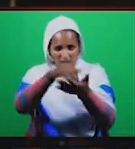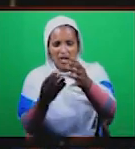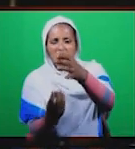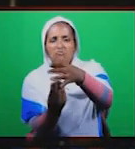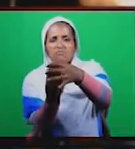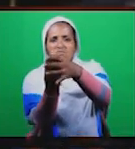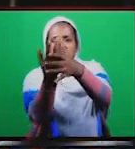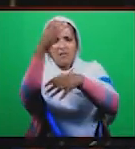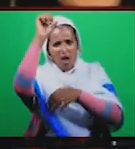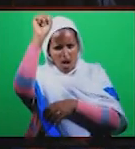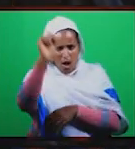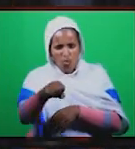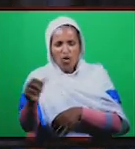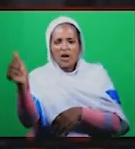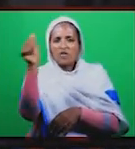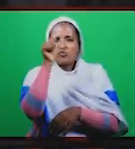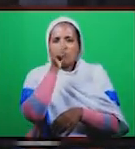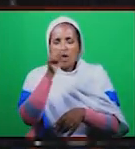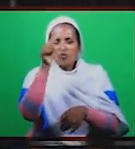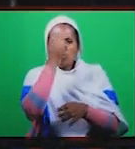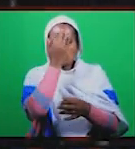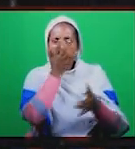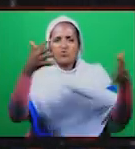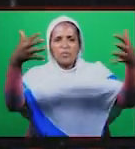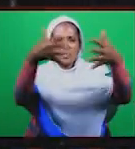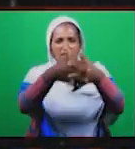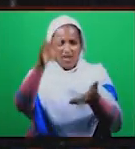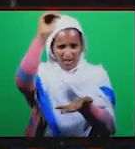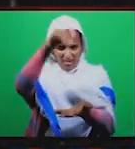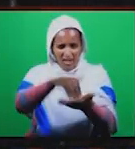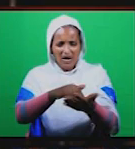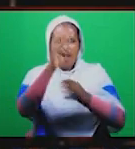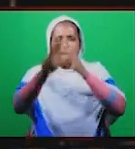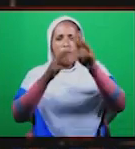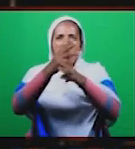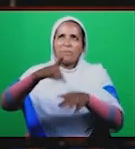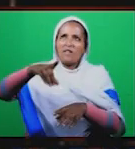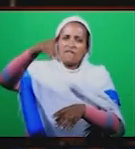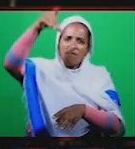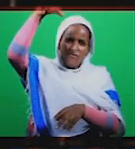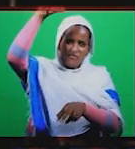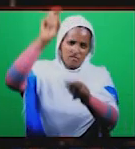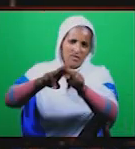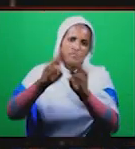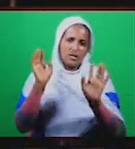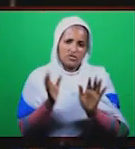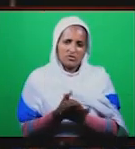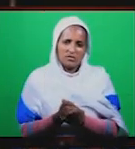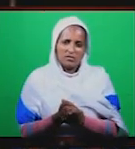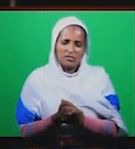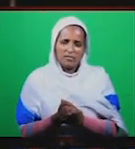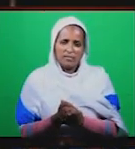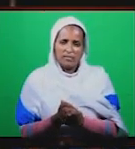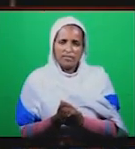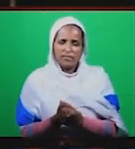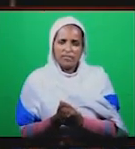ክርስቲያን ዘር ነውና ይሄ የዛሬ የተበተነ ደም ነገ እንደገና በቅሎ አዎ ኢትዮጵያ የኢትዮጵያ ኦርቶዶክስ